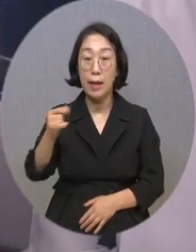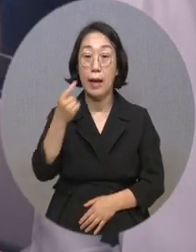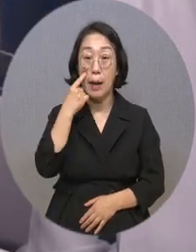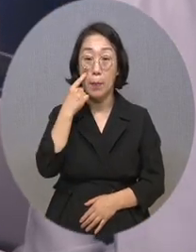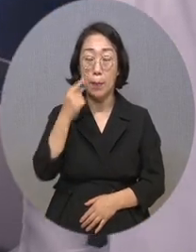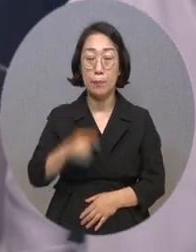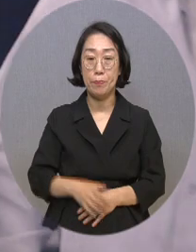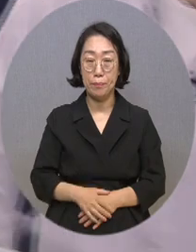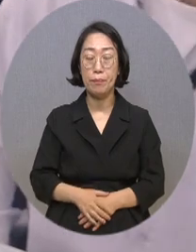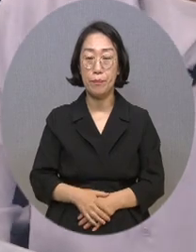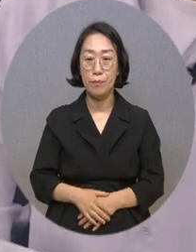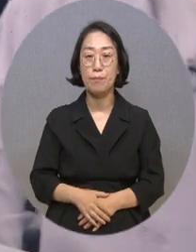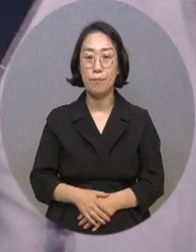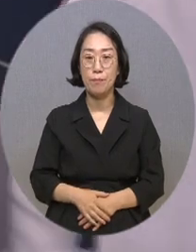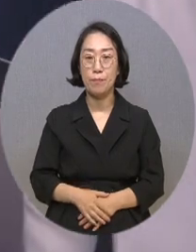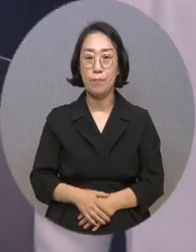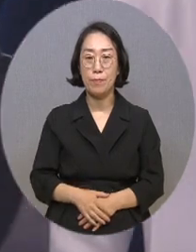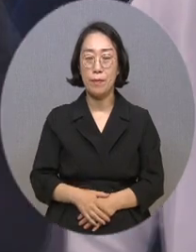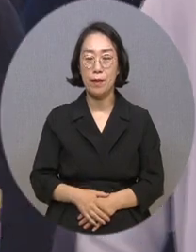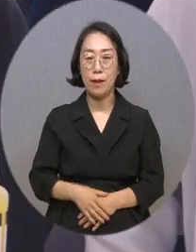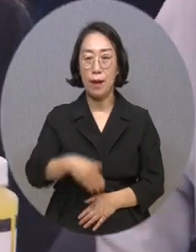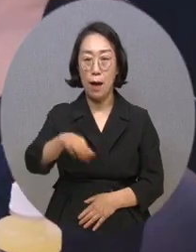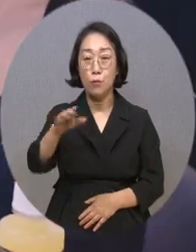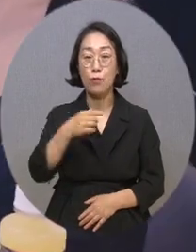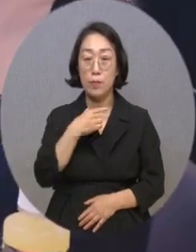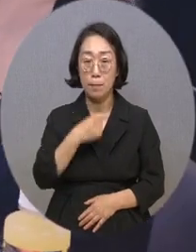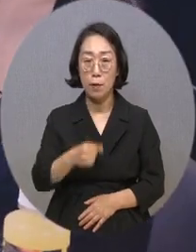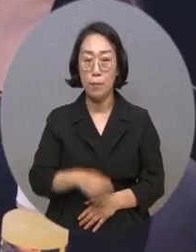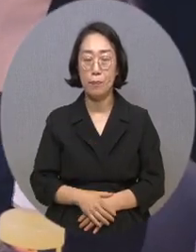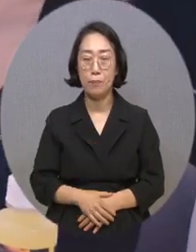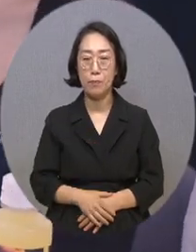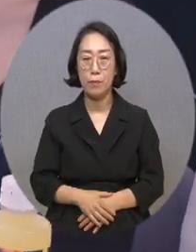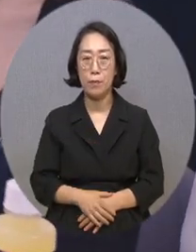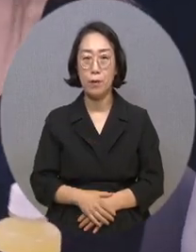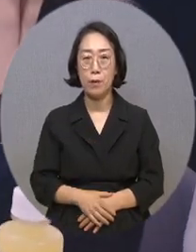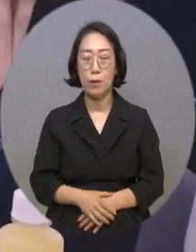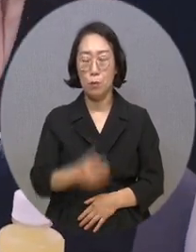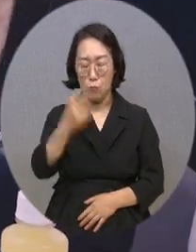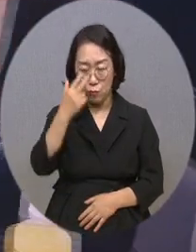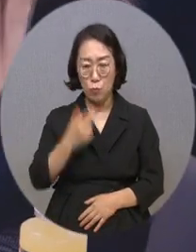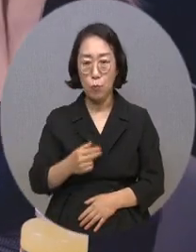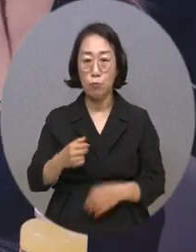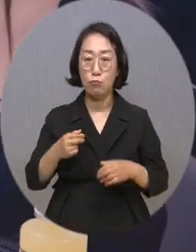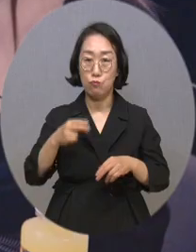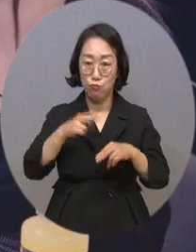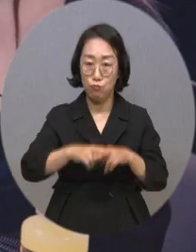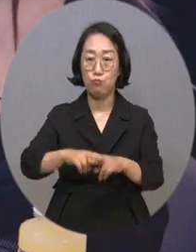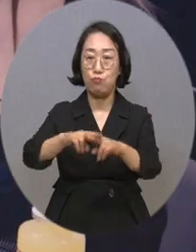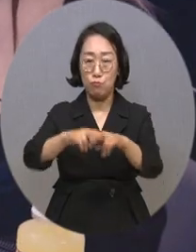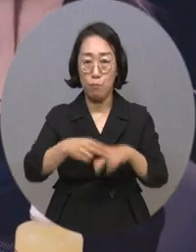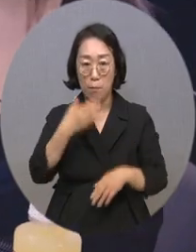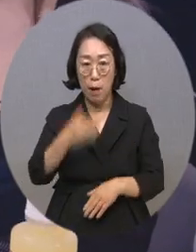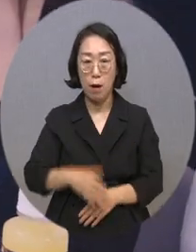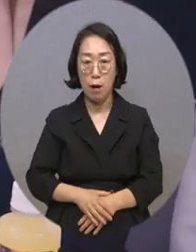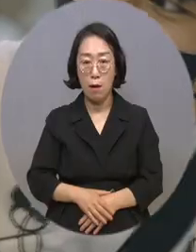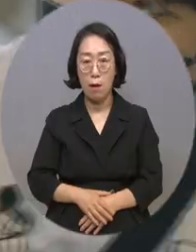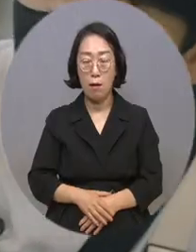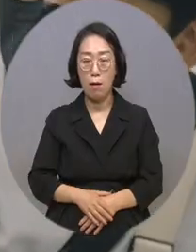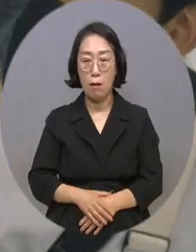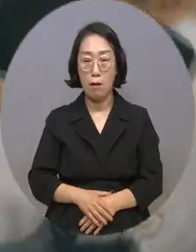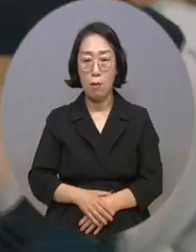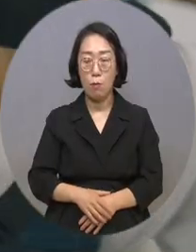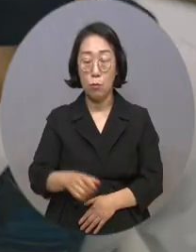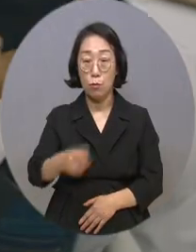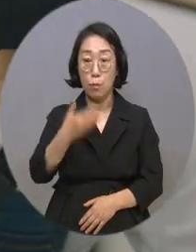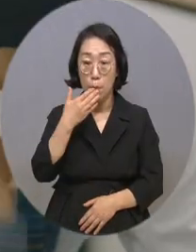그렇죠. 가는 것도 괜찮을 것 같아요. 무조건 가고 가야죠. 싶어요, 저. 네. 아, 저는 무조건 타죠. 저는 거기서 그 뒤구르기도 할 수 있습니다.